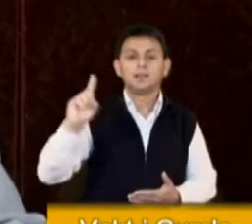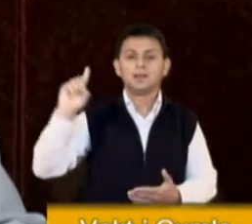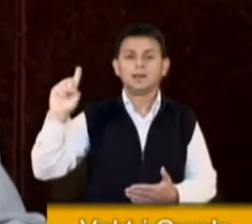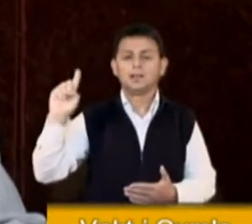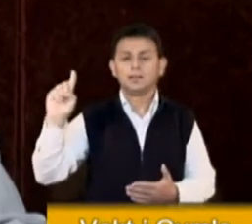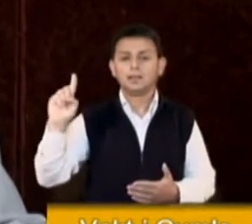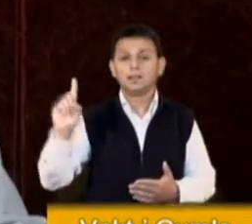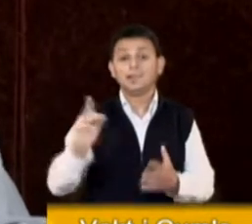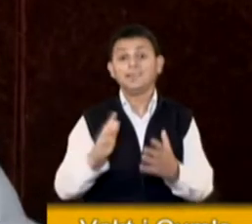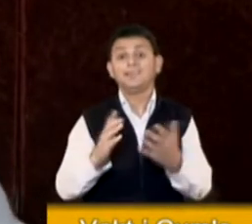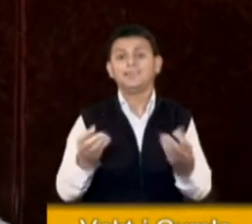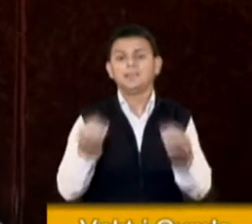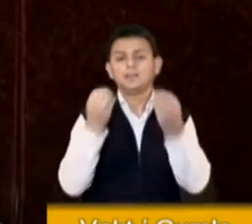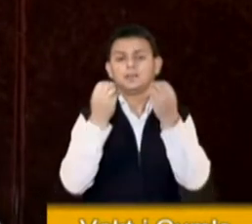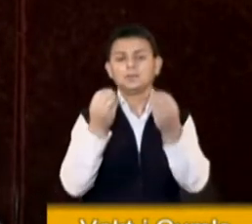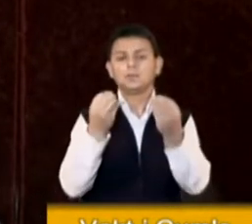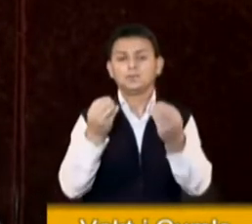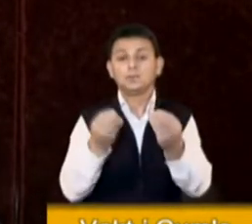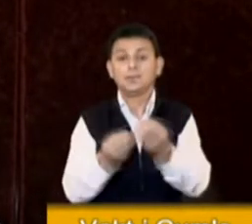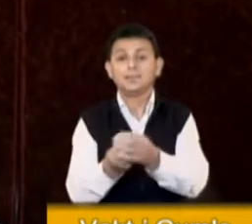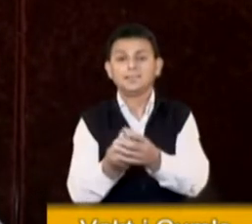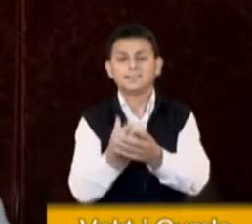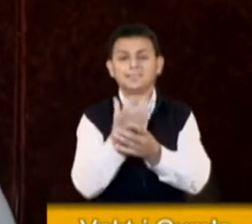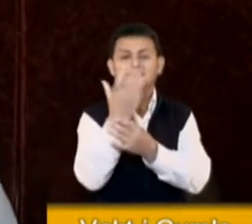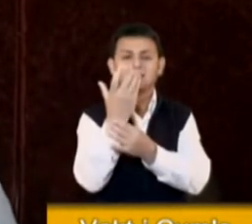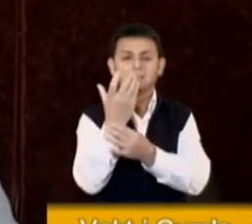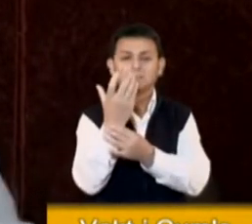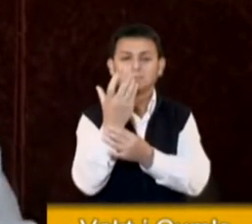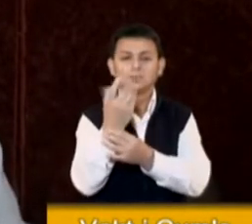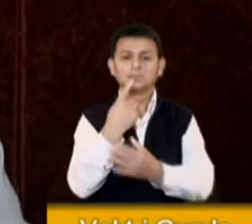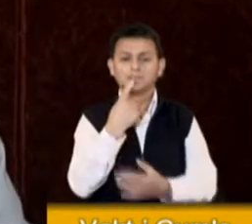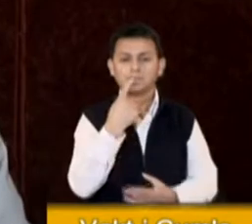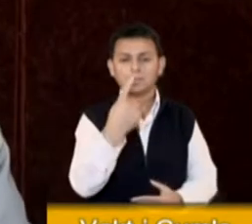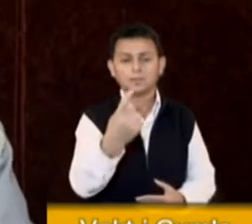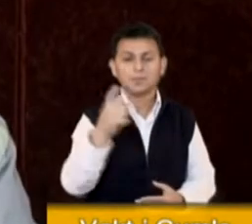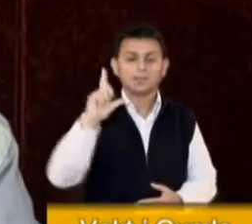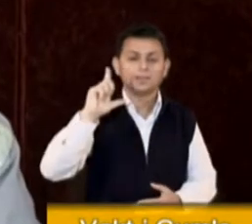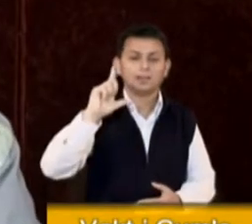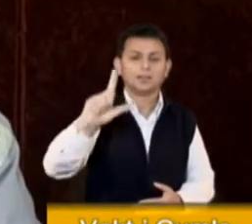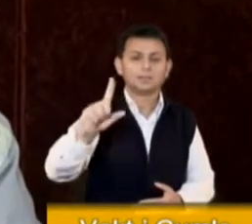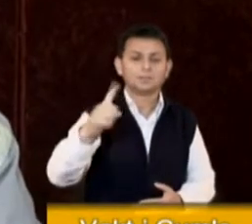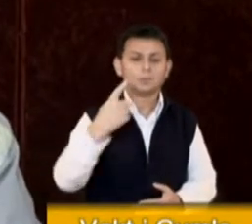kuvvet gerçek Allah'a mahsustur derse göz ona etki etmez.